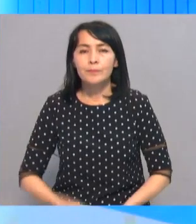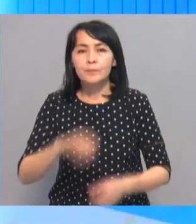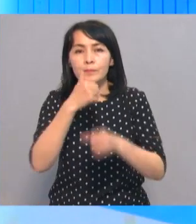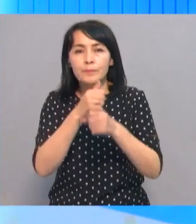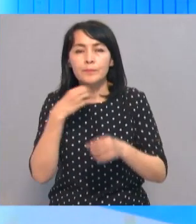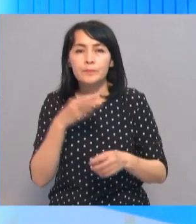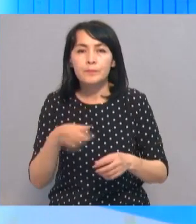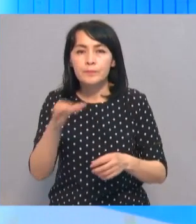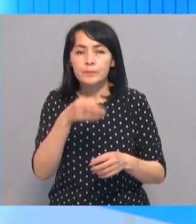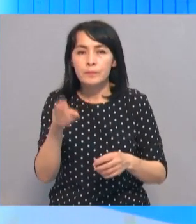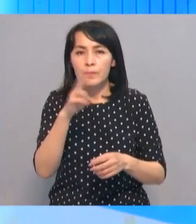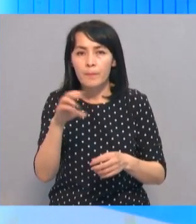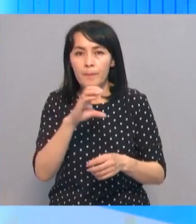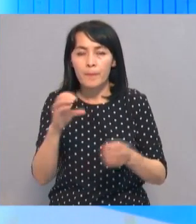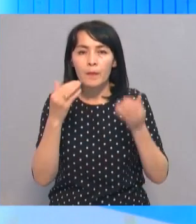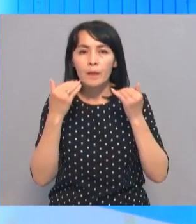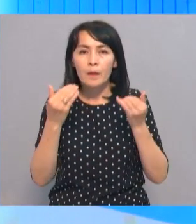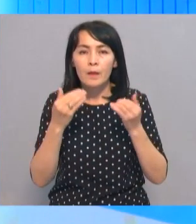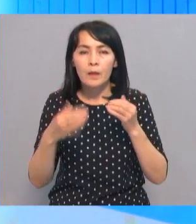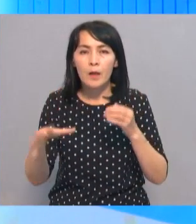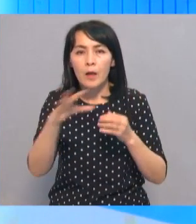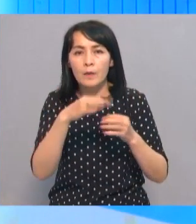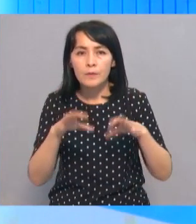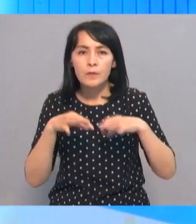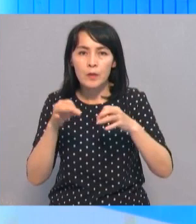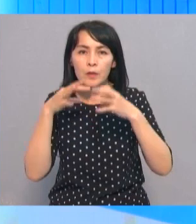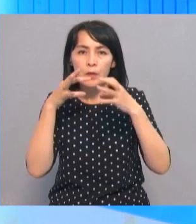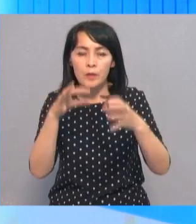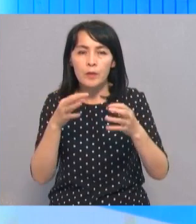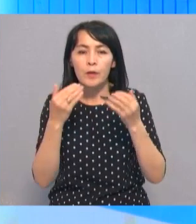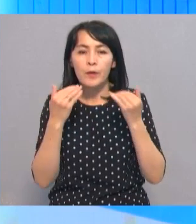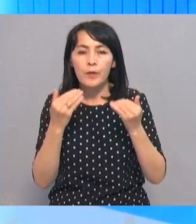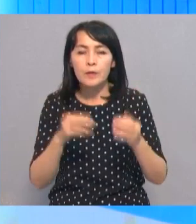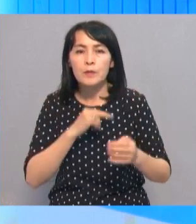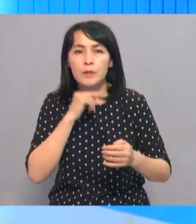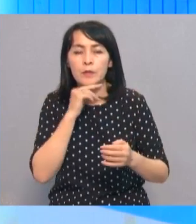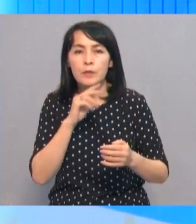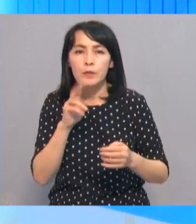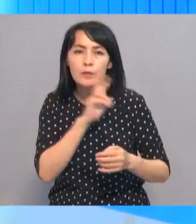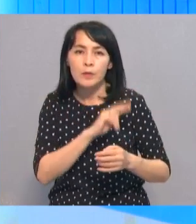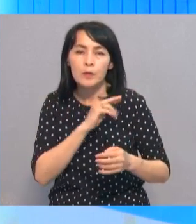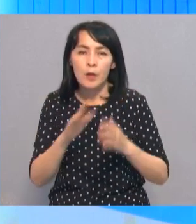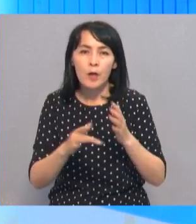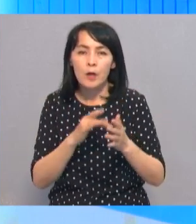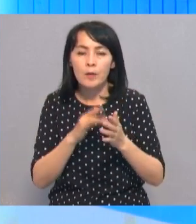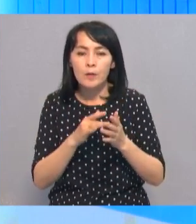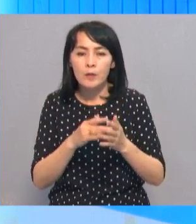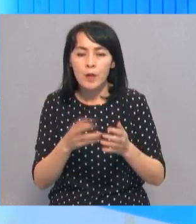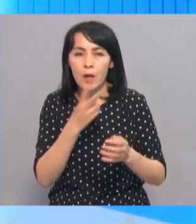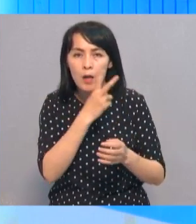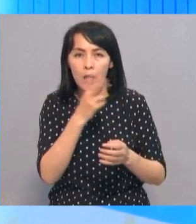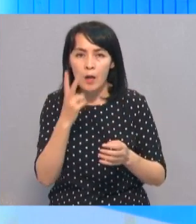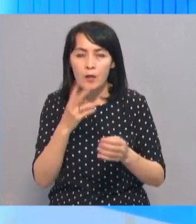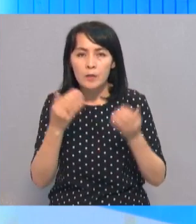Аким Туркестанской области Дархан Сатыбалды на общественном транспорте в очередной раз наблюдал за работой в областном центре.